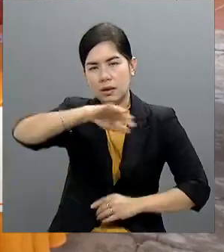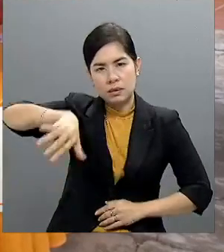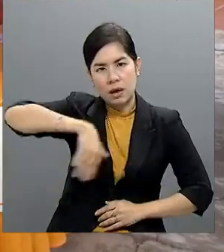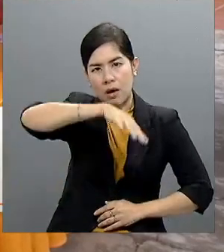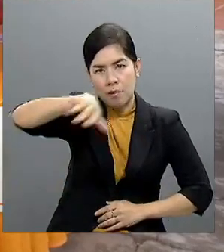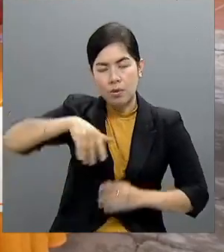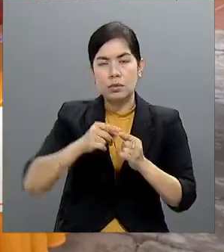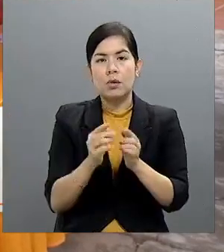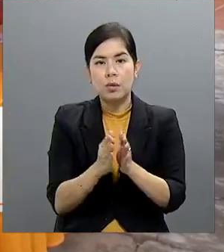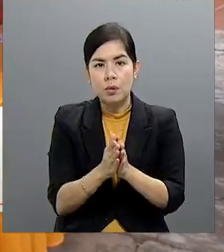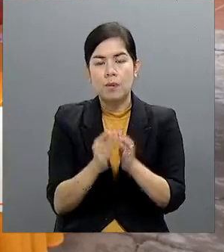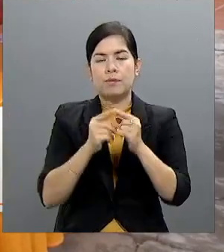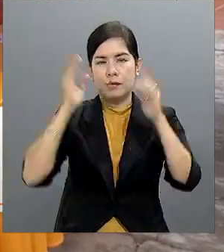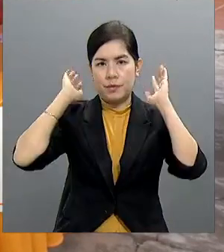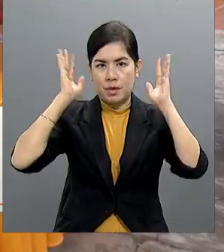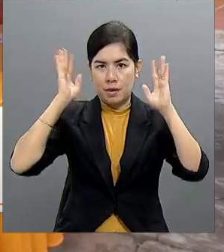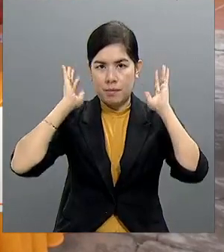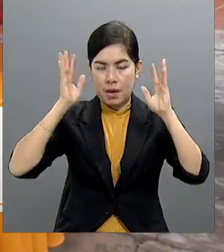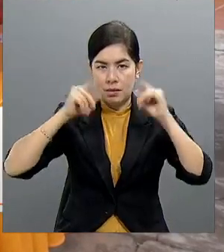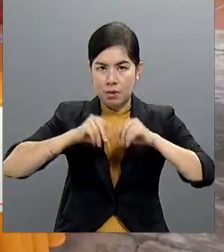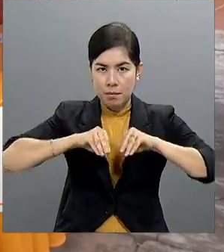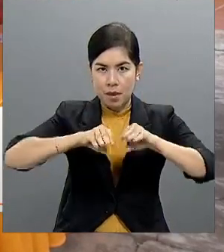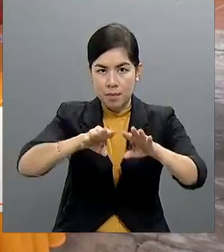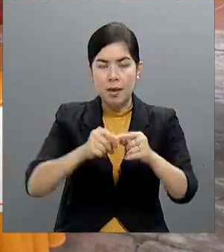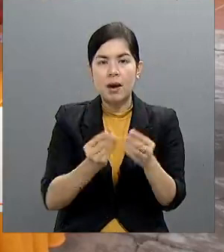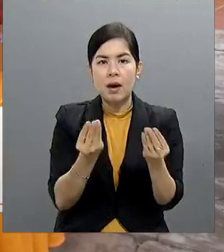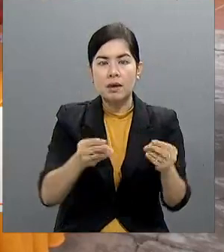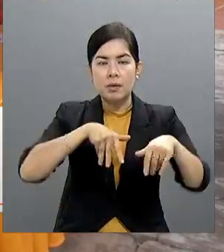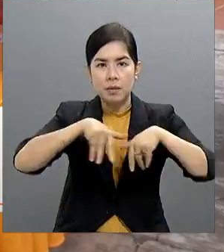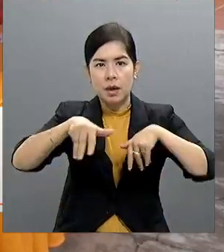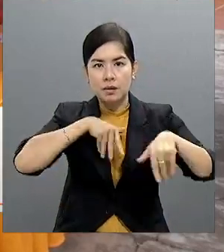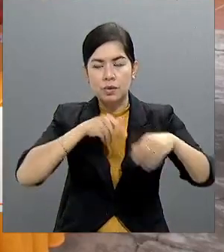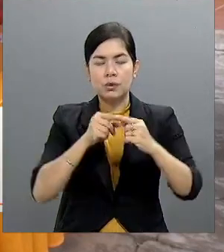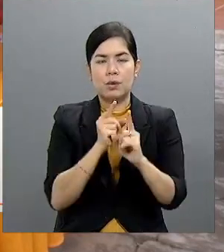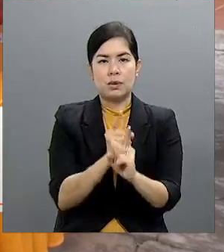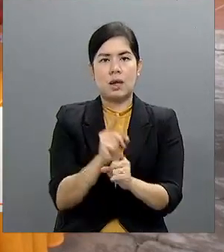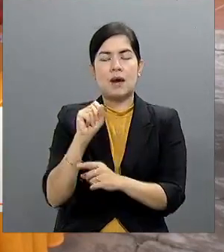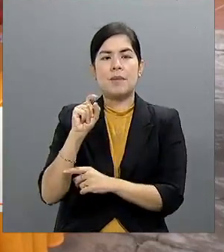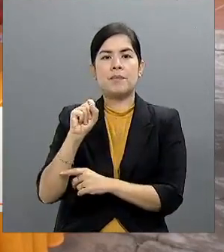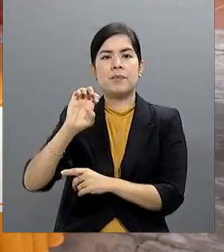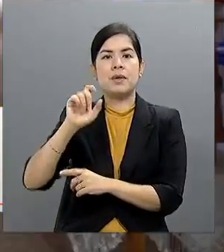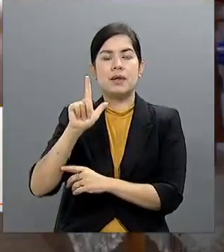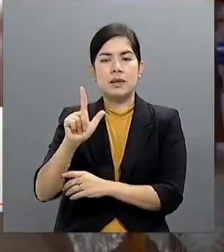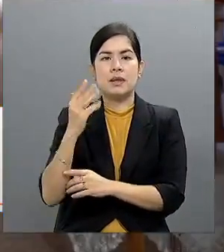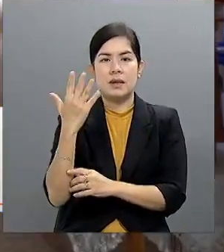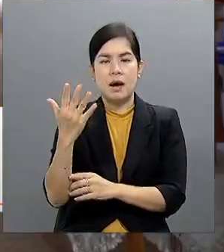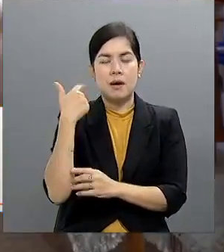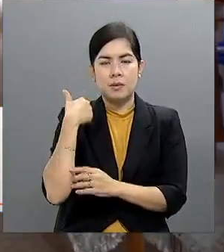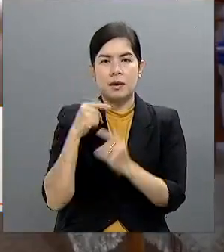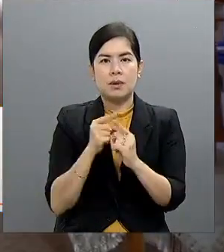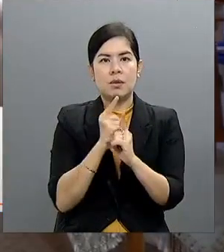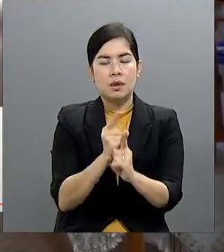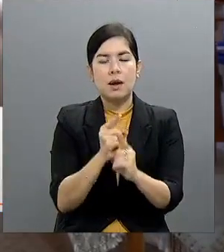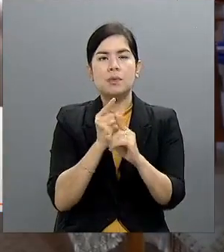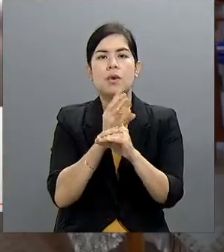ให้พุทธศาสนิกชนรักษาศีลลดละเลิกอบายมุขตลอดพรรษาค่ะขณะนี้ในการจัดกิจกรรม